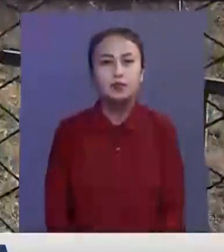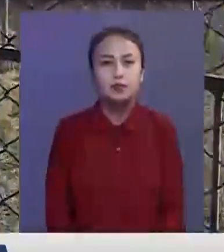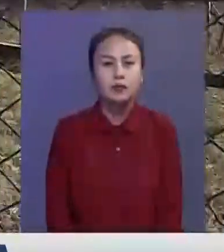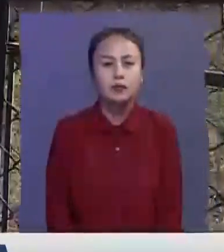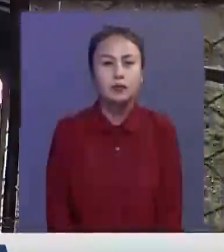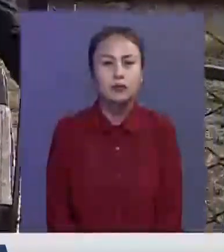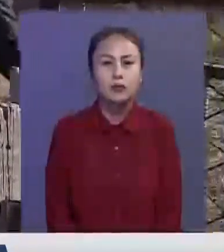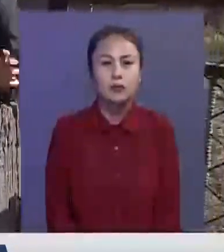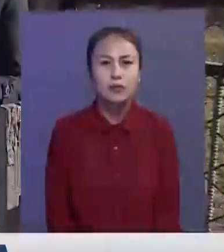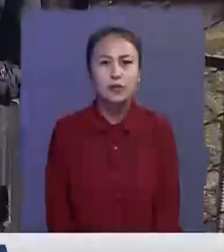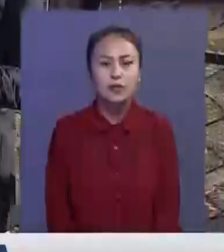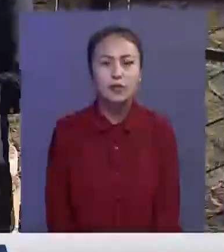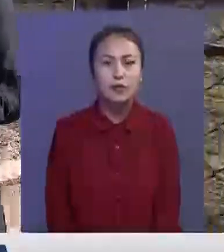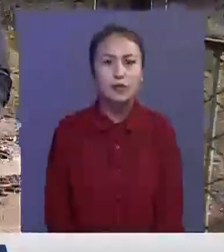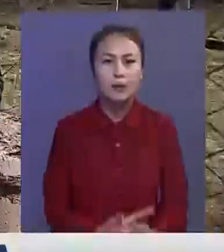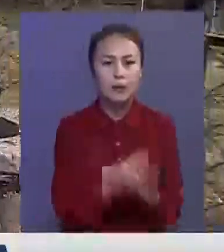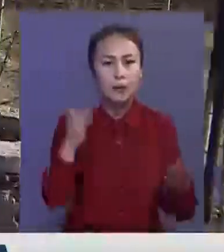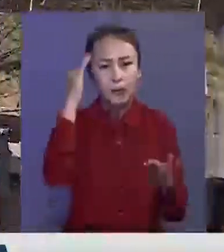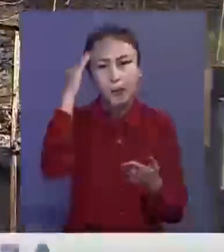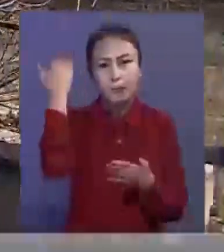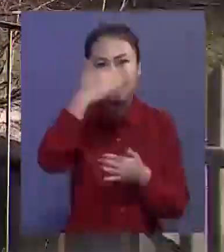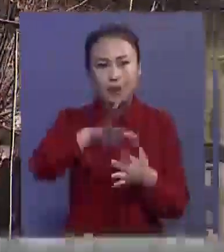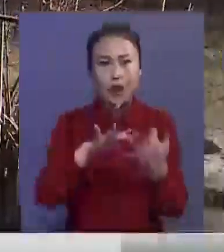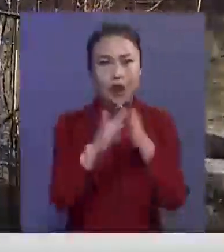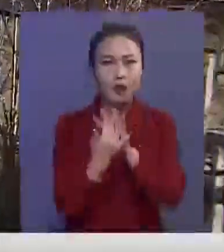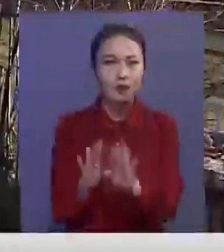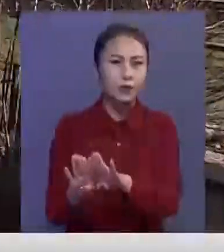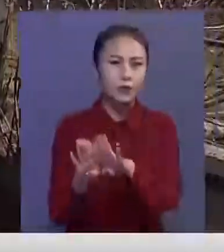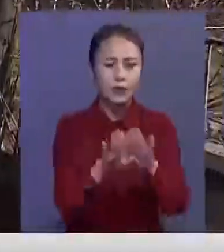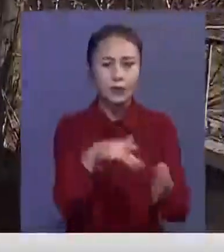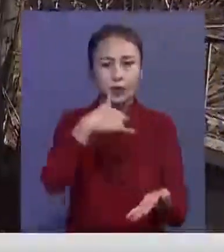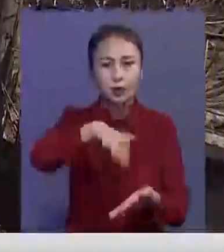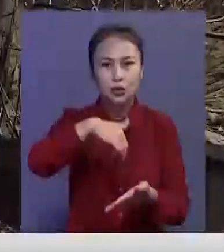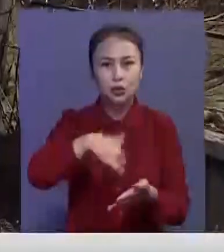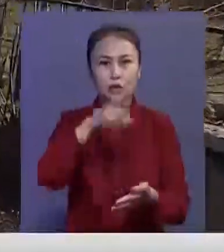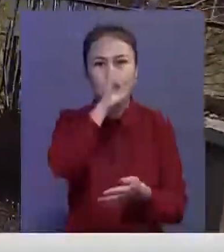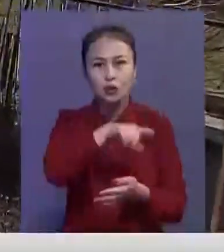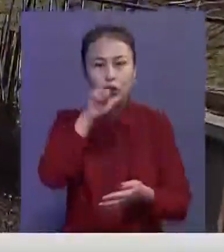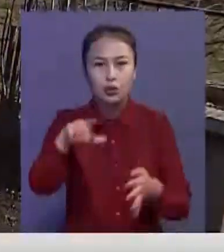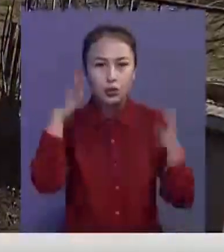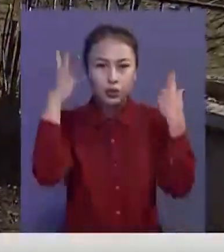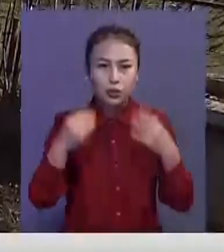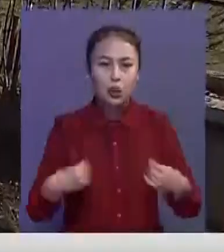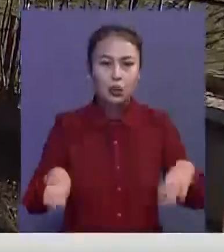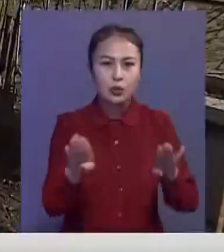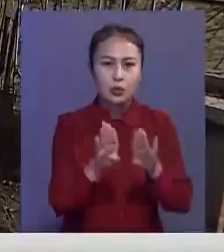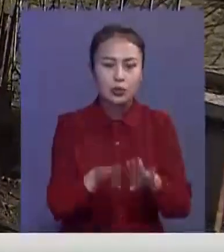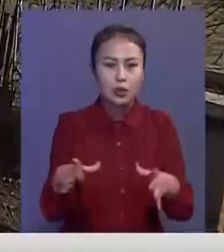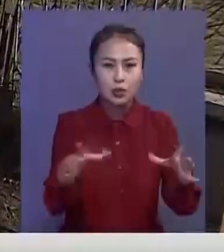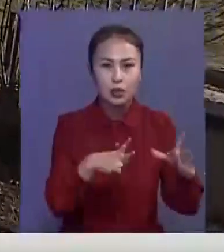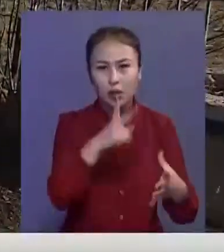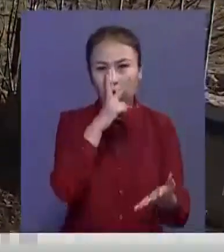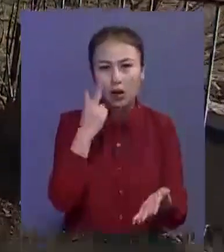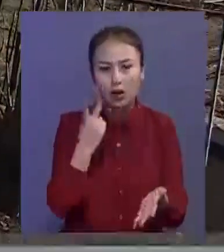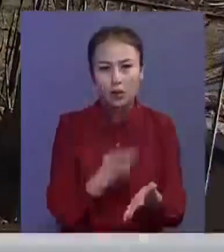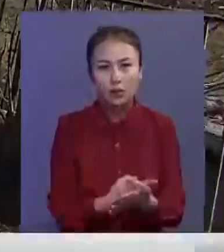Бұл бүтін бір ауылға ортақ шелек. Жұрттың күні осы бір құдыққа қарап отыр.